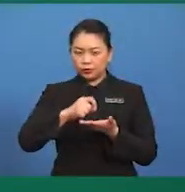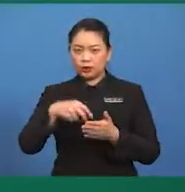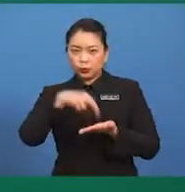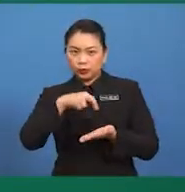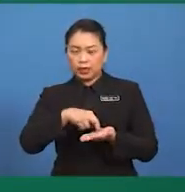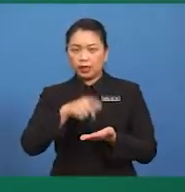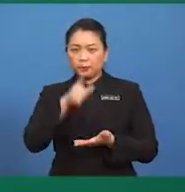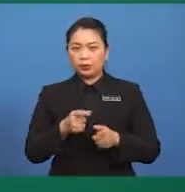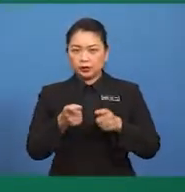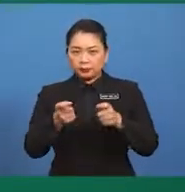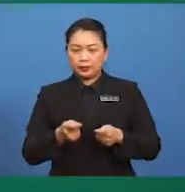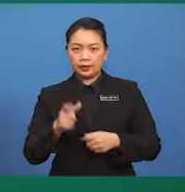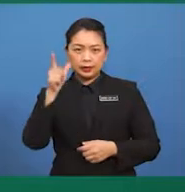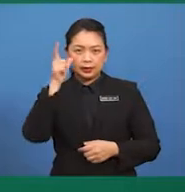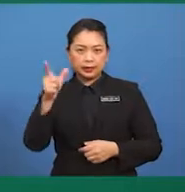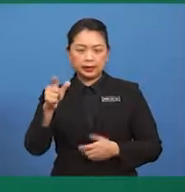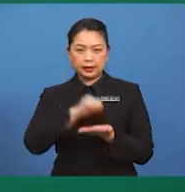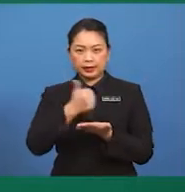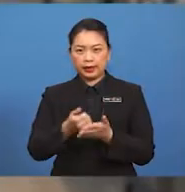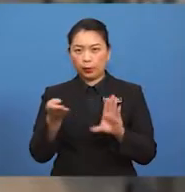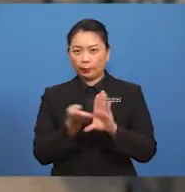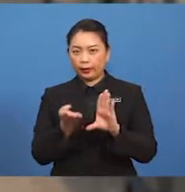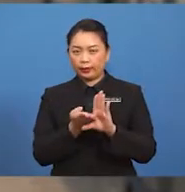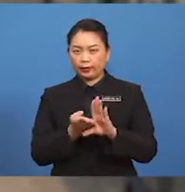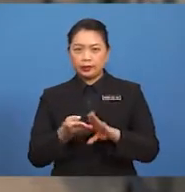RM1,200. Lihat akaun bank yang diberi.